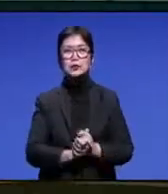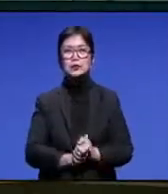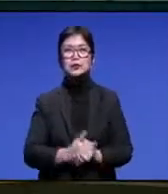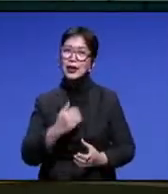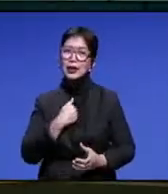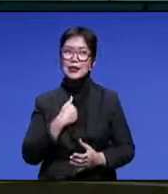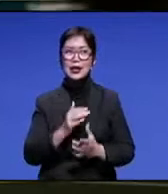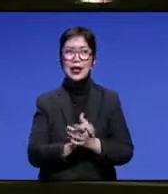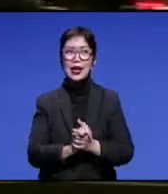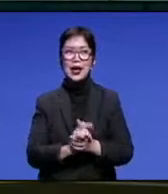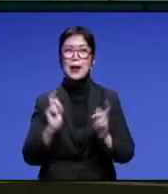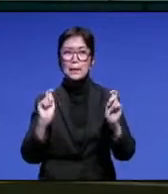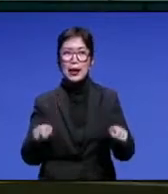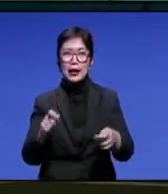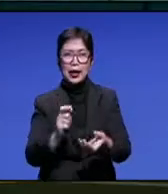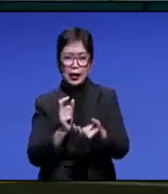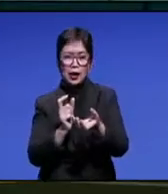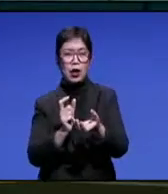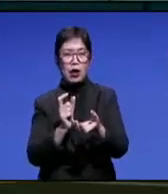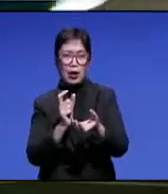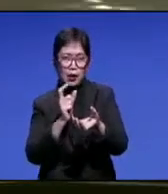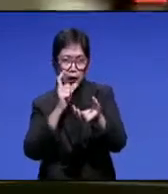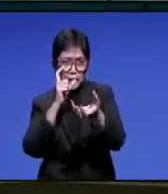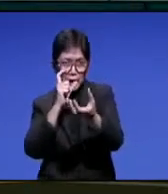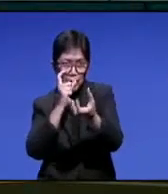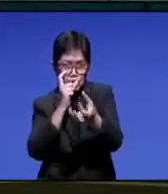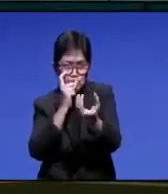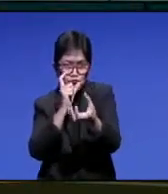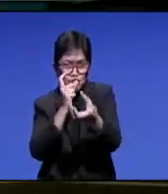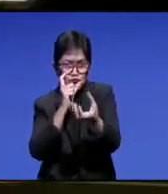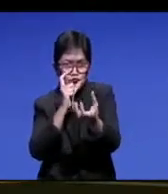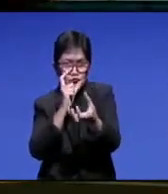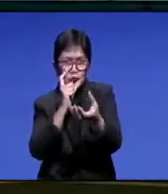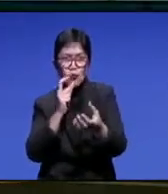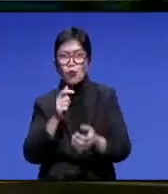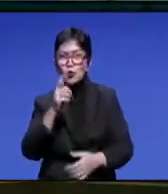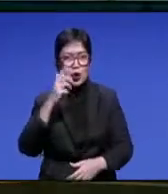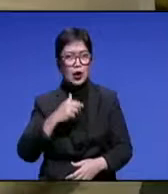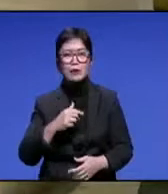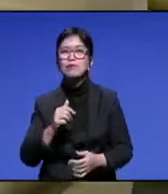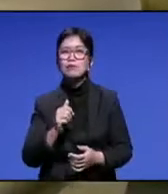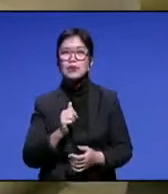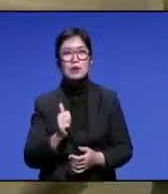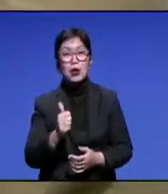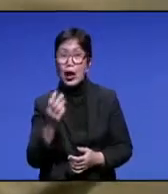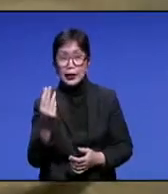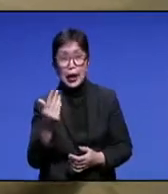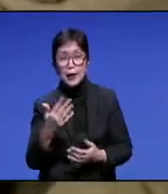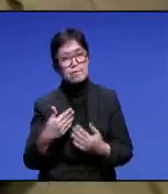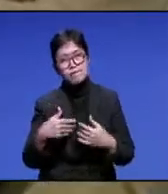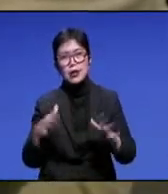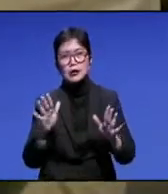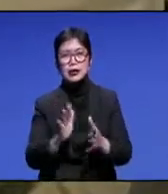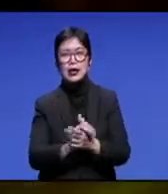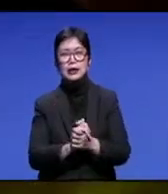yang double kamera, ya kan? Speknya yang tidak terlalu tinggi, harganya juga nggak